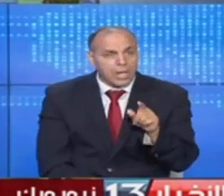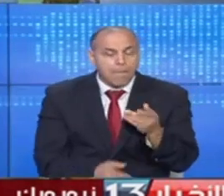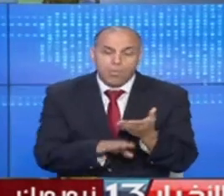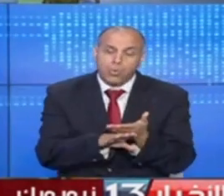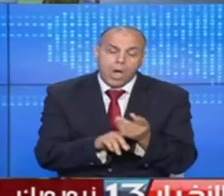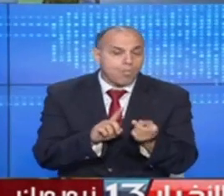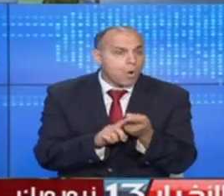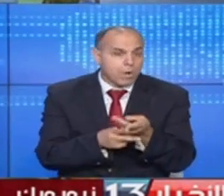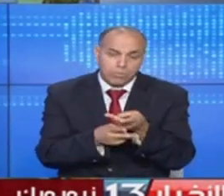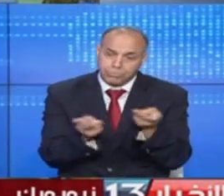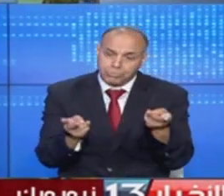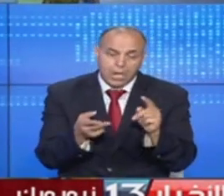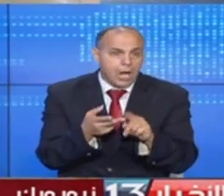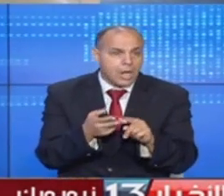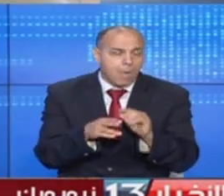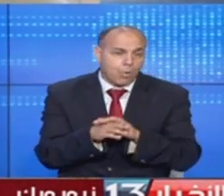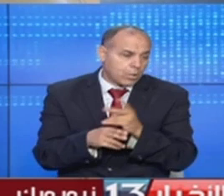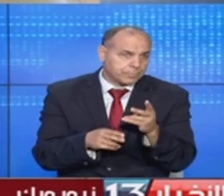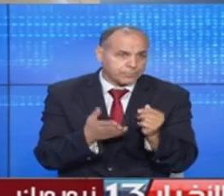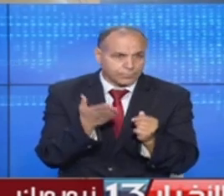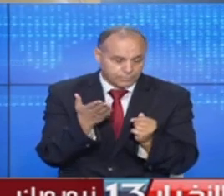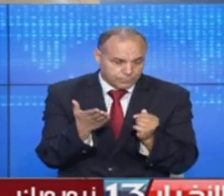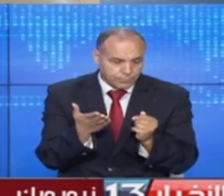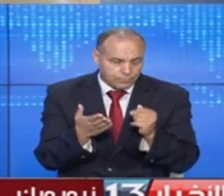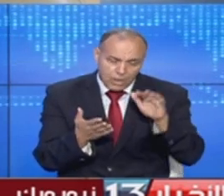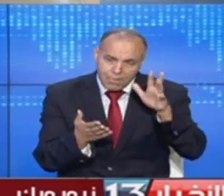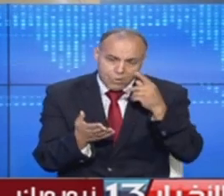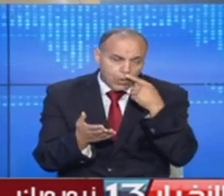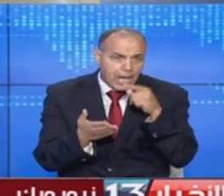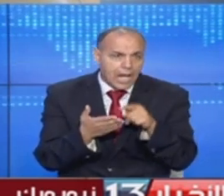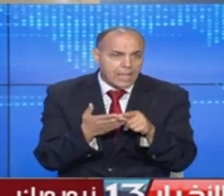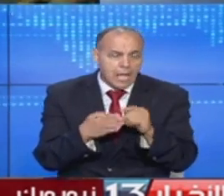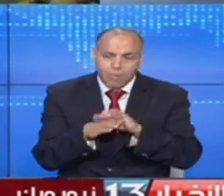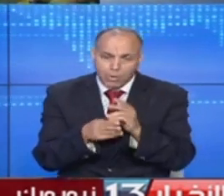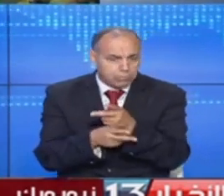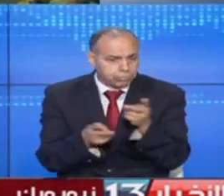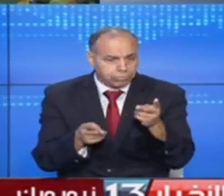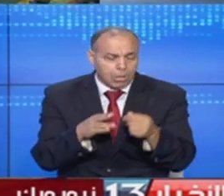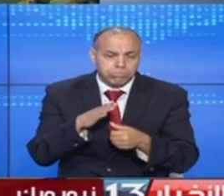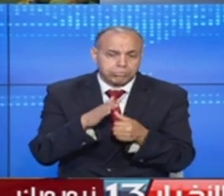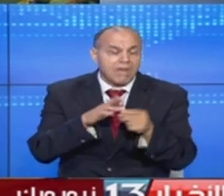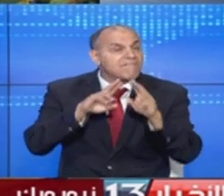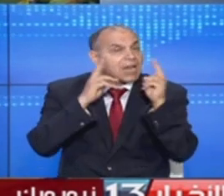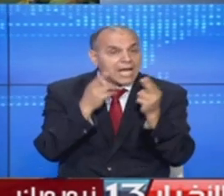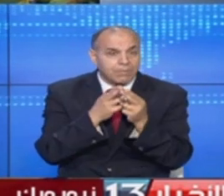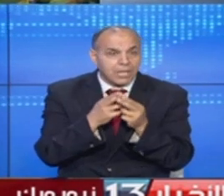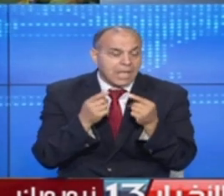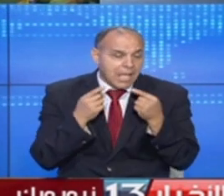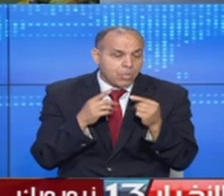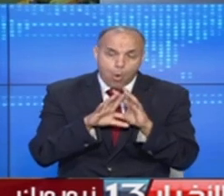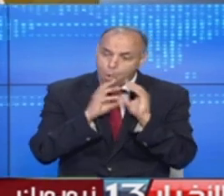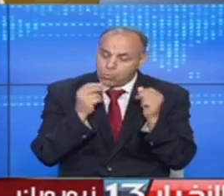القضايا التي تلقي بظلالها على المواضيع التي من المتوقع ان يتناولها اغلب قاده الدول ان لم يكن